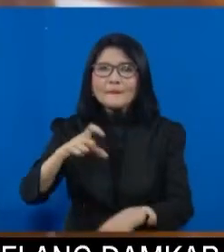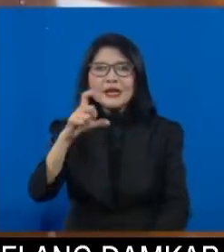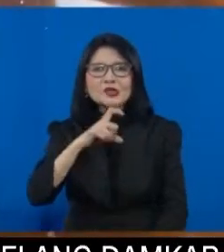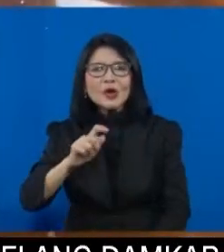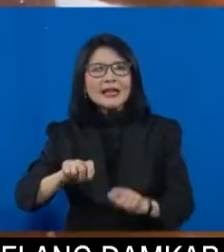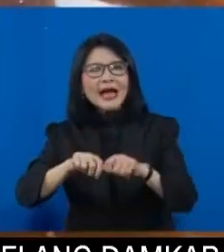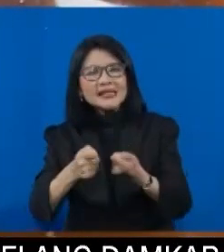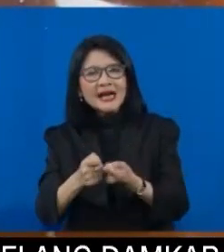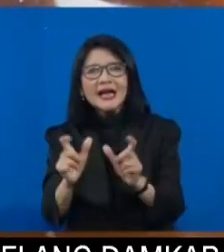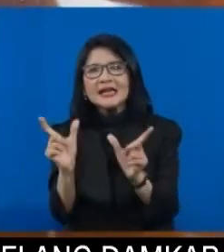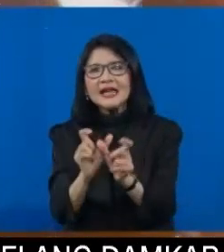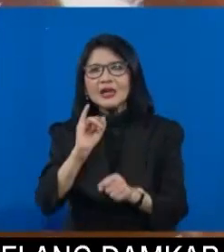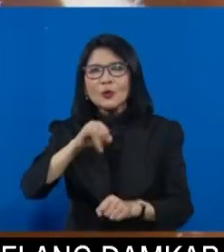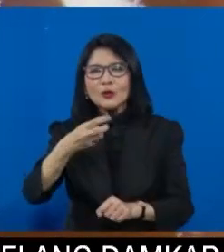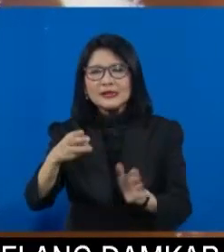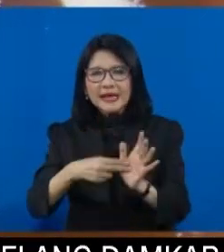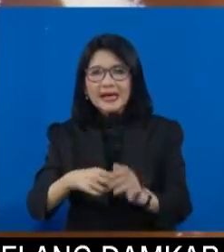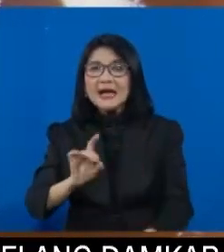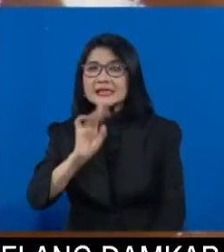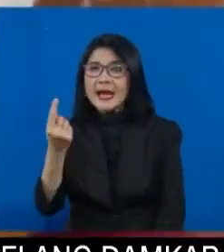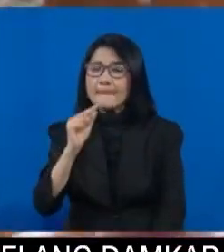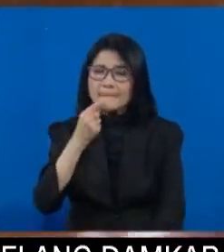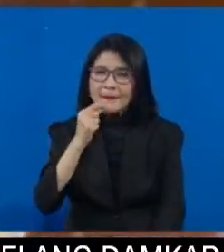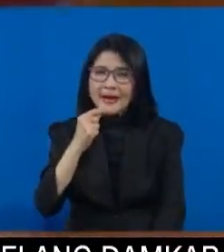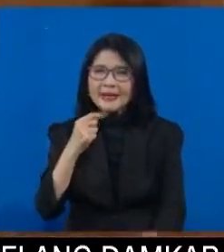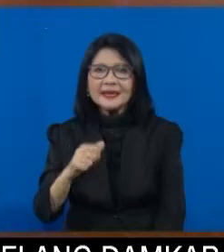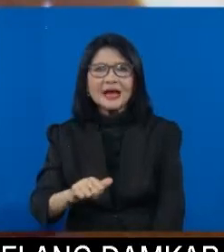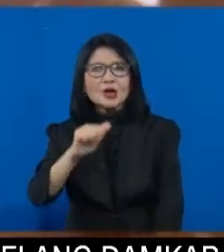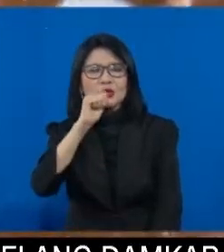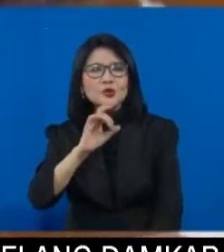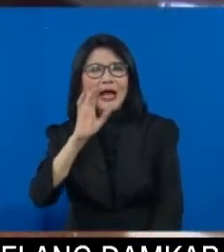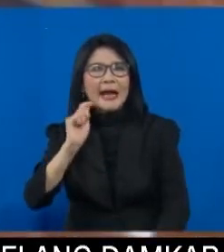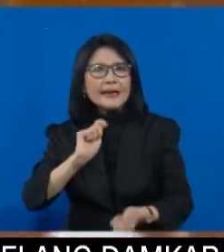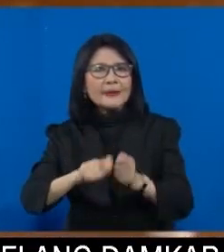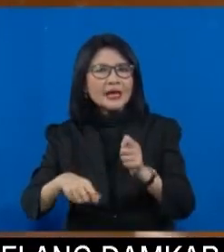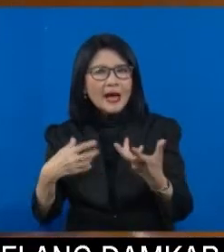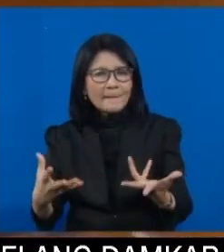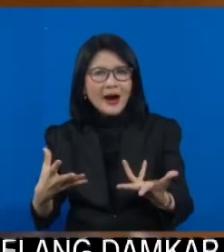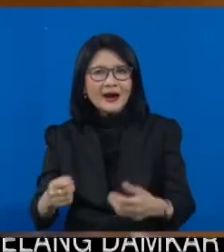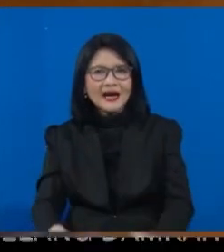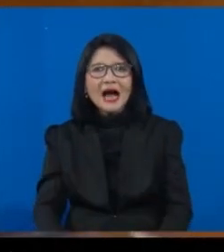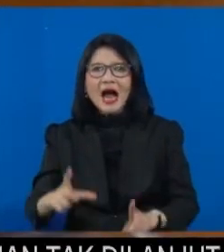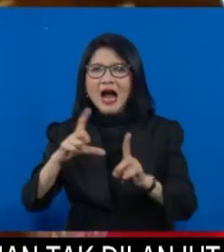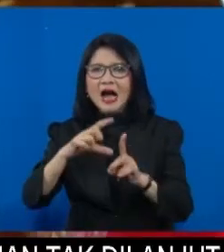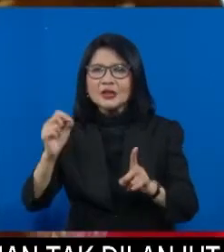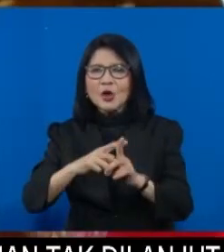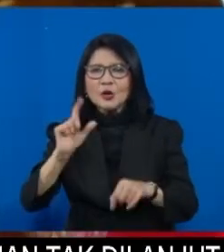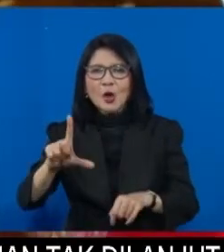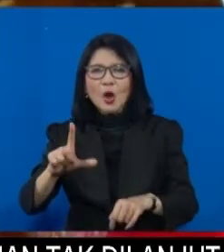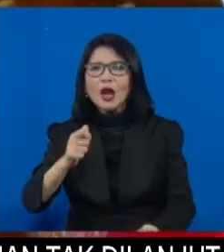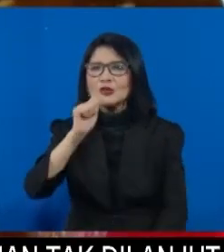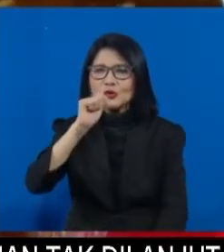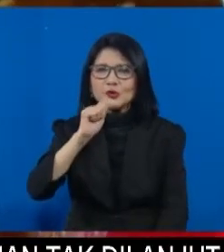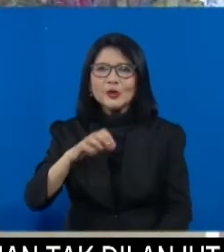dan wijen. Selain permen susu karamel, olahan susu lainnya pun diproduksi, seperti dodol susu dan nogas